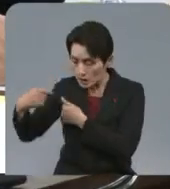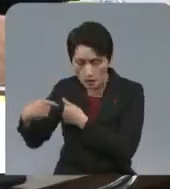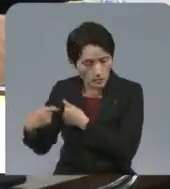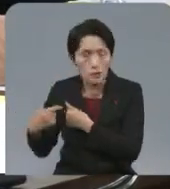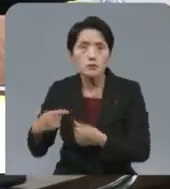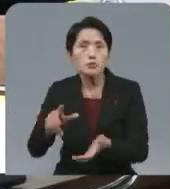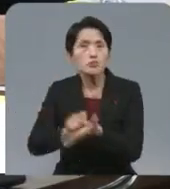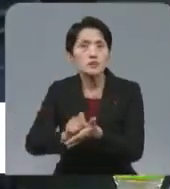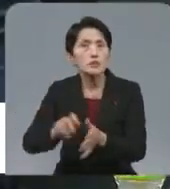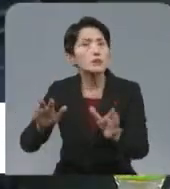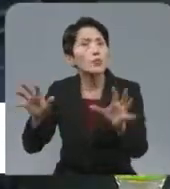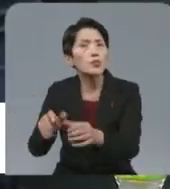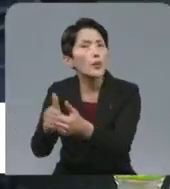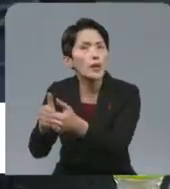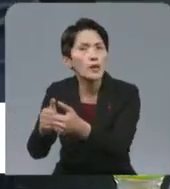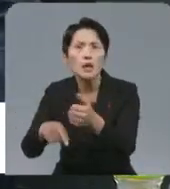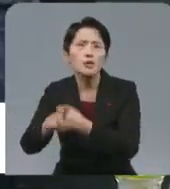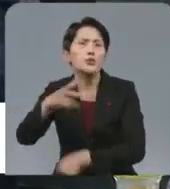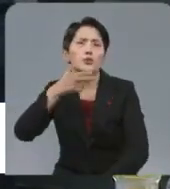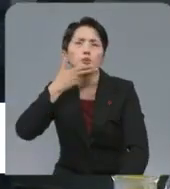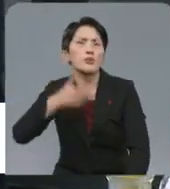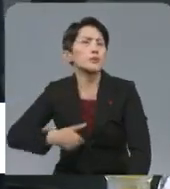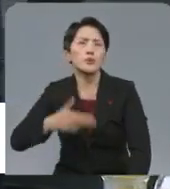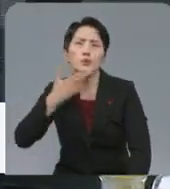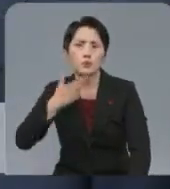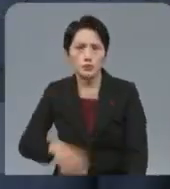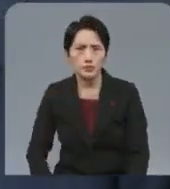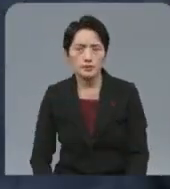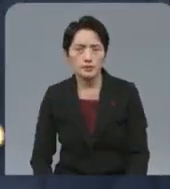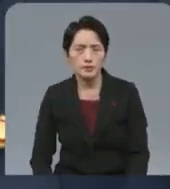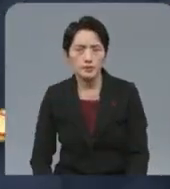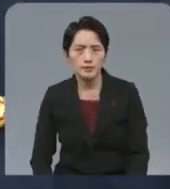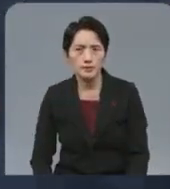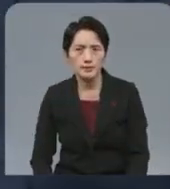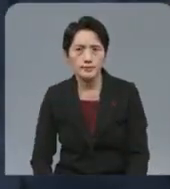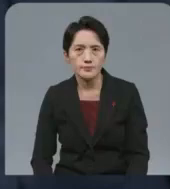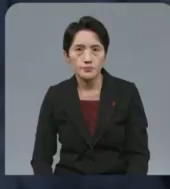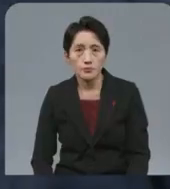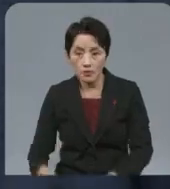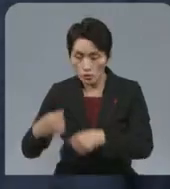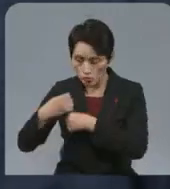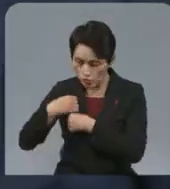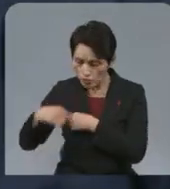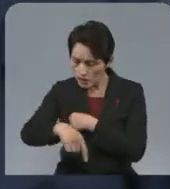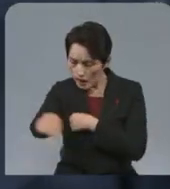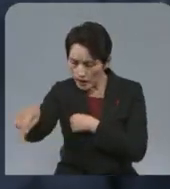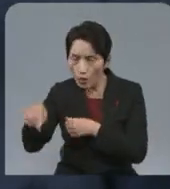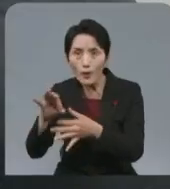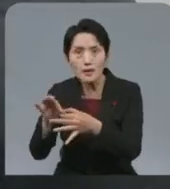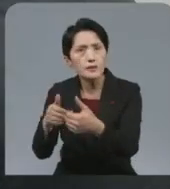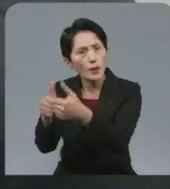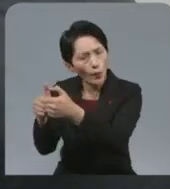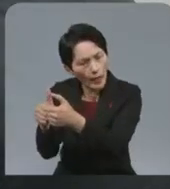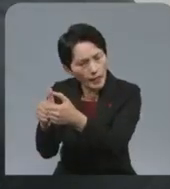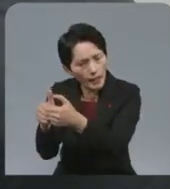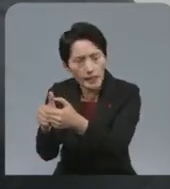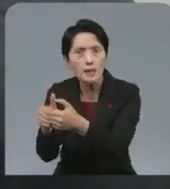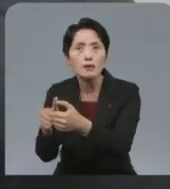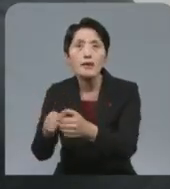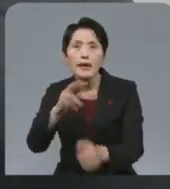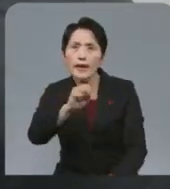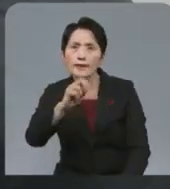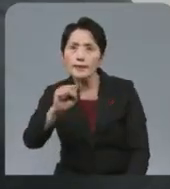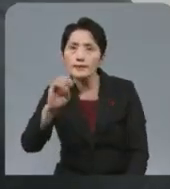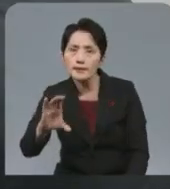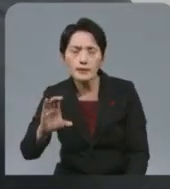位，并严厉批评国防部长官等军方高层人士。尹锡悦在指示采取相应措施时称，若一架北